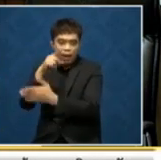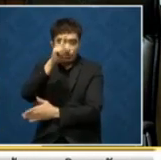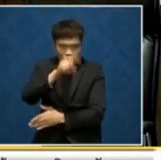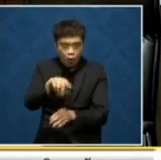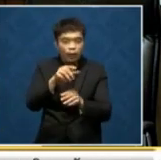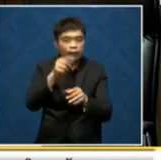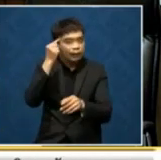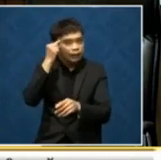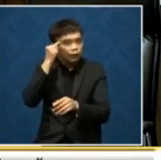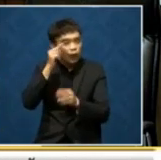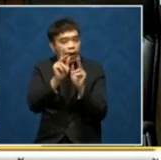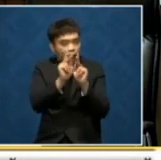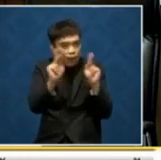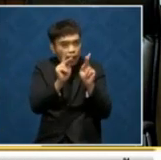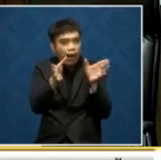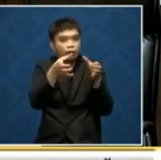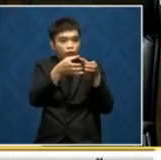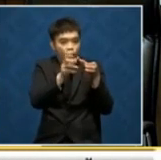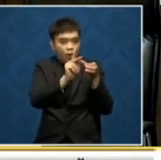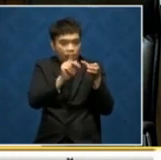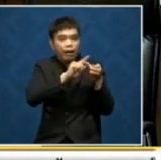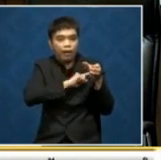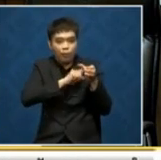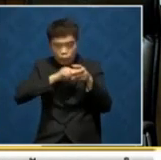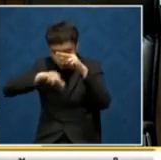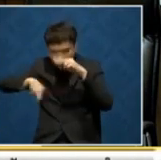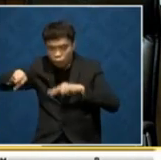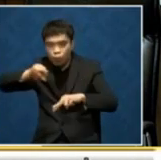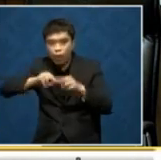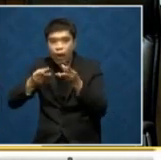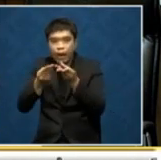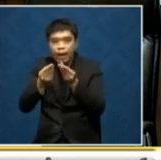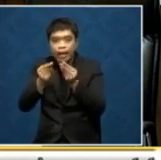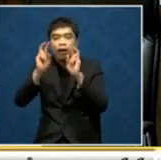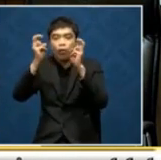ก็พร้อมที่จะอาสาเข้าไปทำเรื่องนี้ให้ทั่วประเทศนะครับก็ขอบคุณครับ